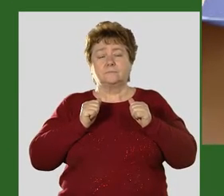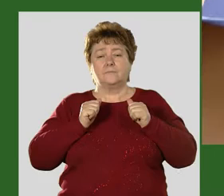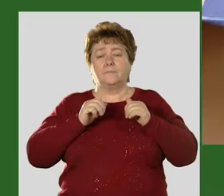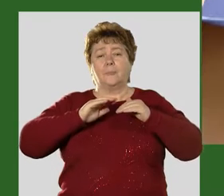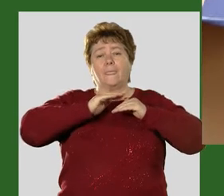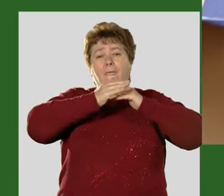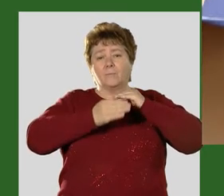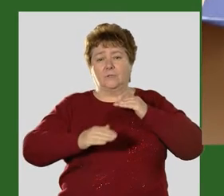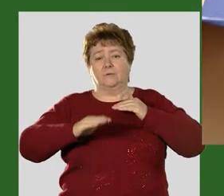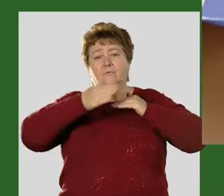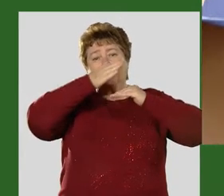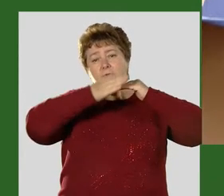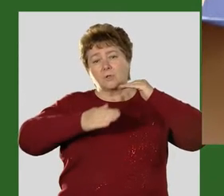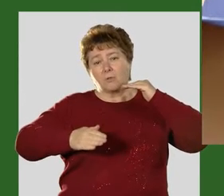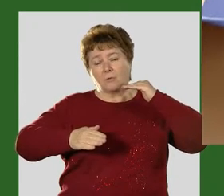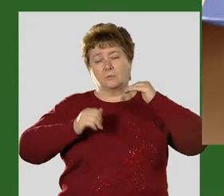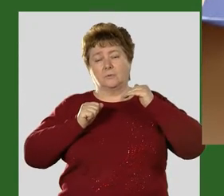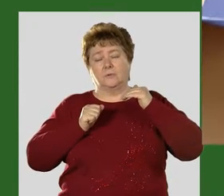отмель, материковый склон,